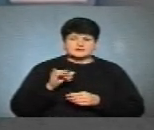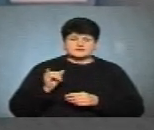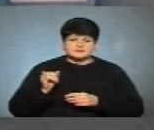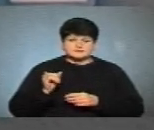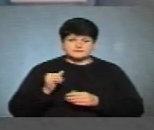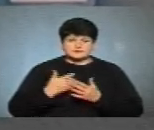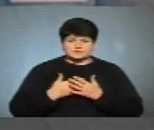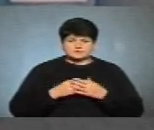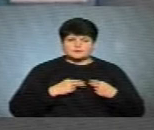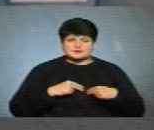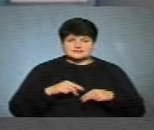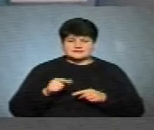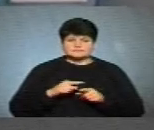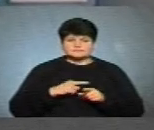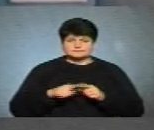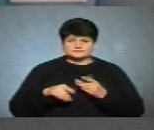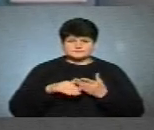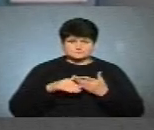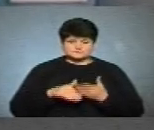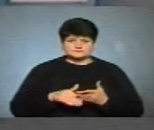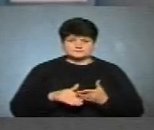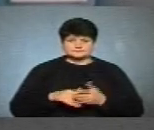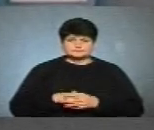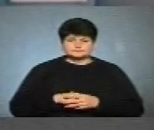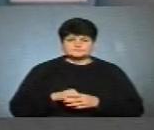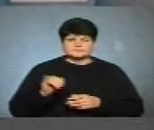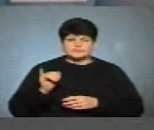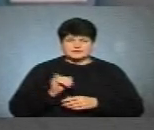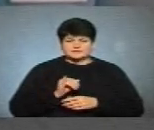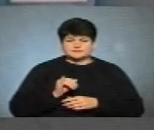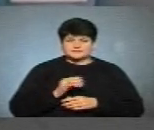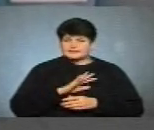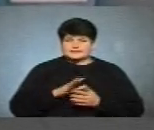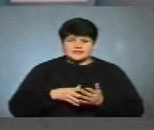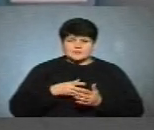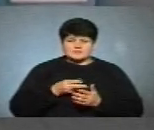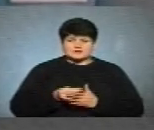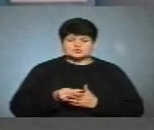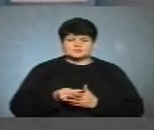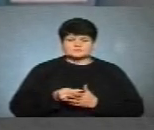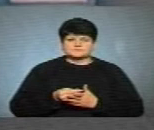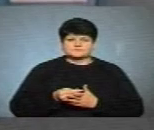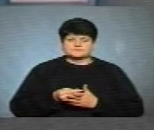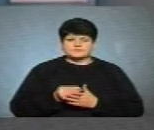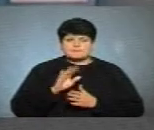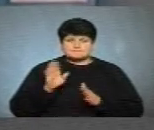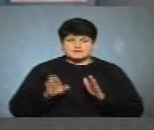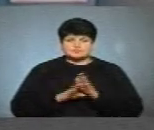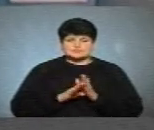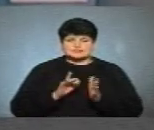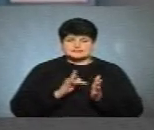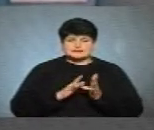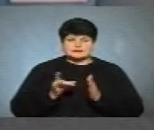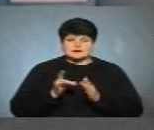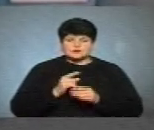це тобто працівникам екстреної медичної допомоги, і не проплачена Підволочиська центральна